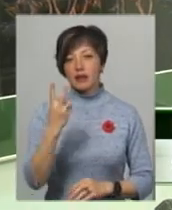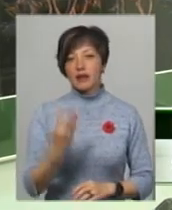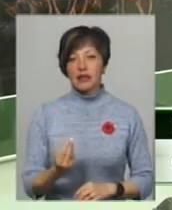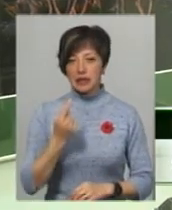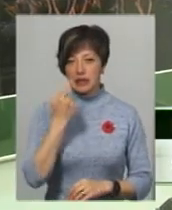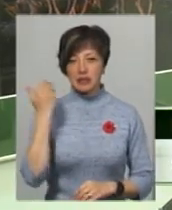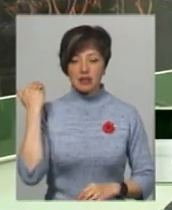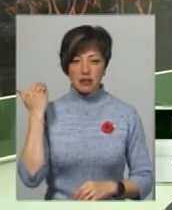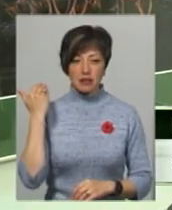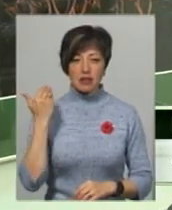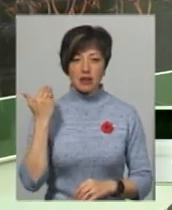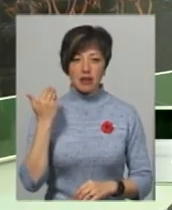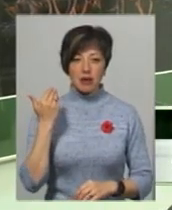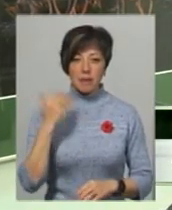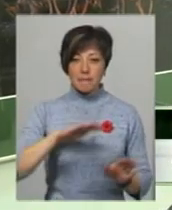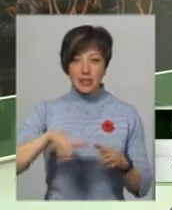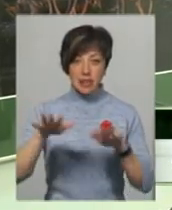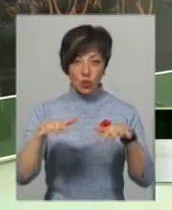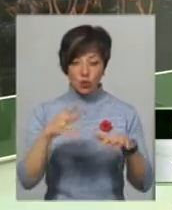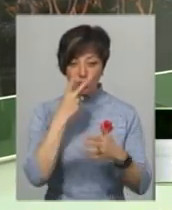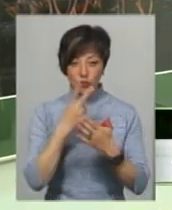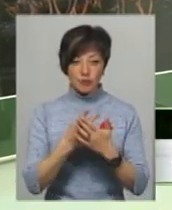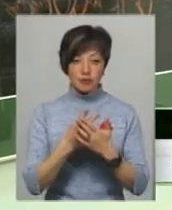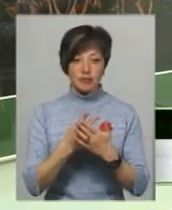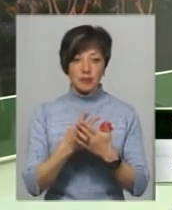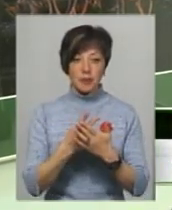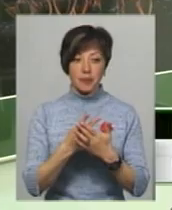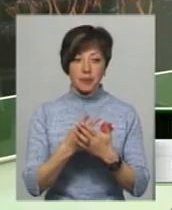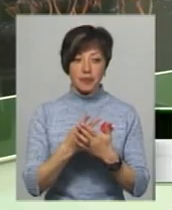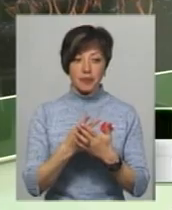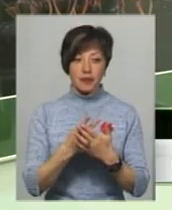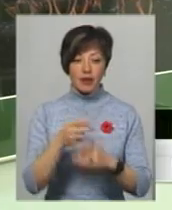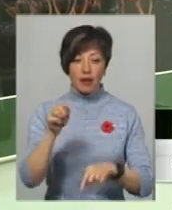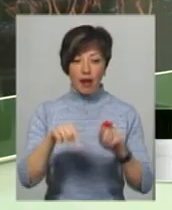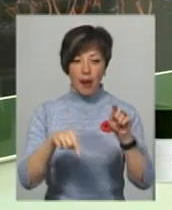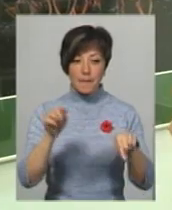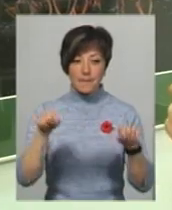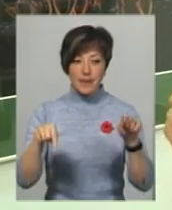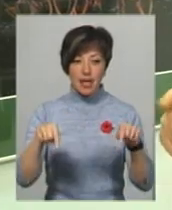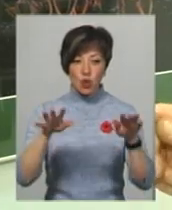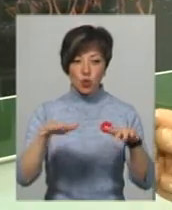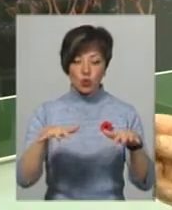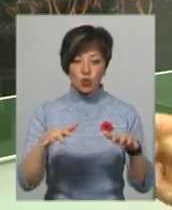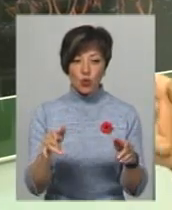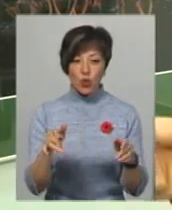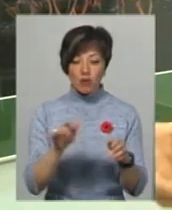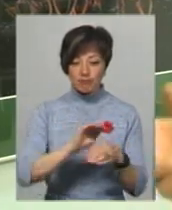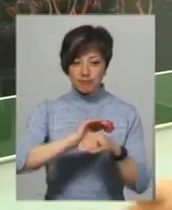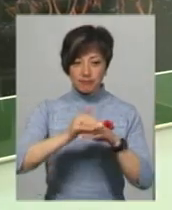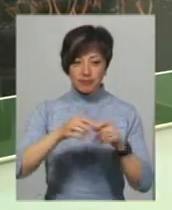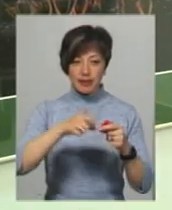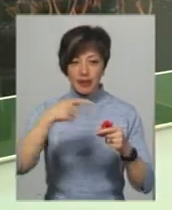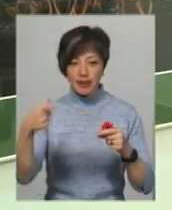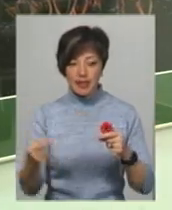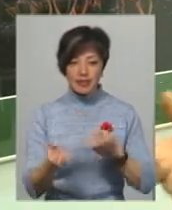дощу, вже під вечір, і побачив капельки дощу на листях. На